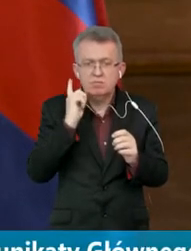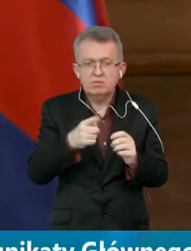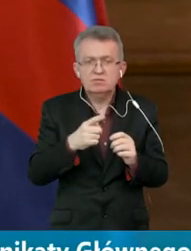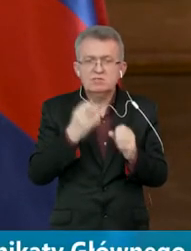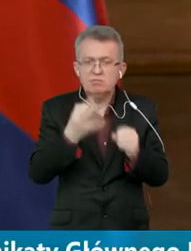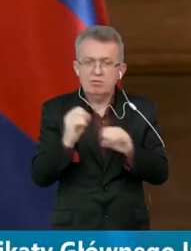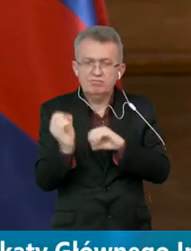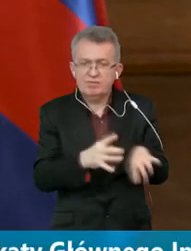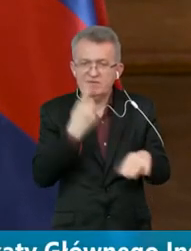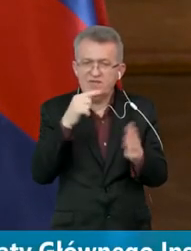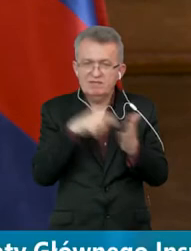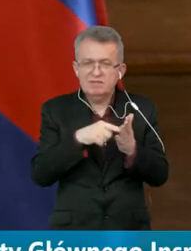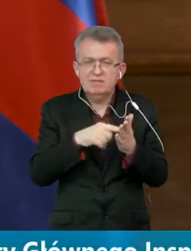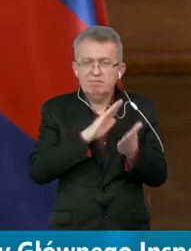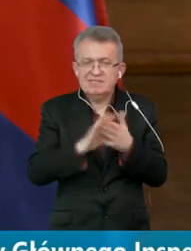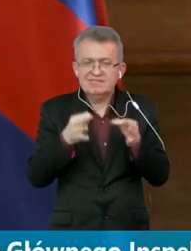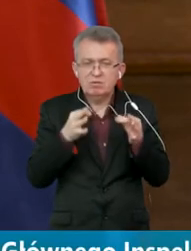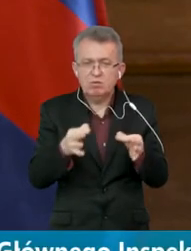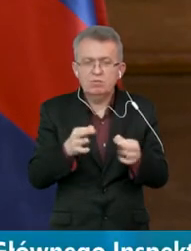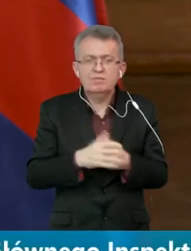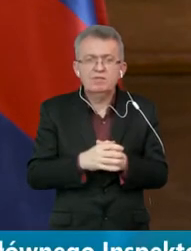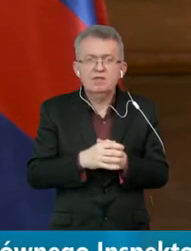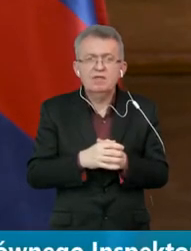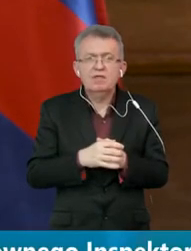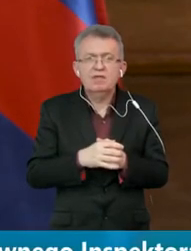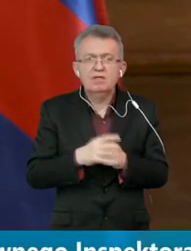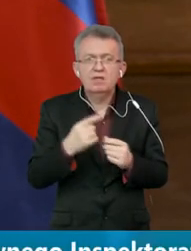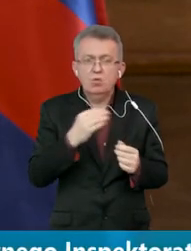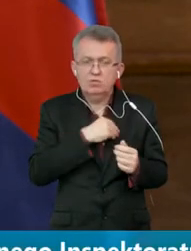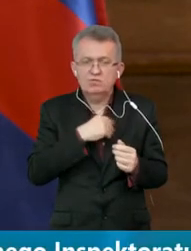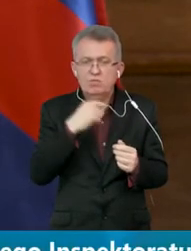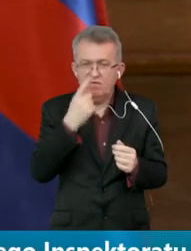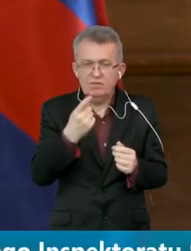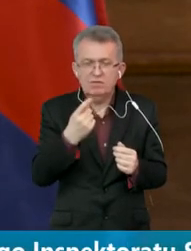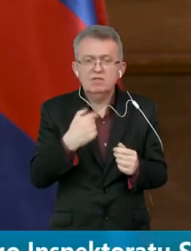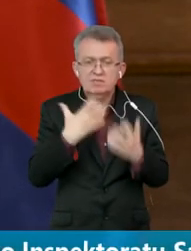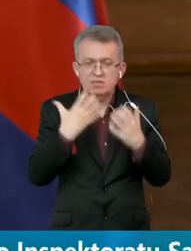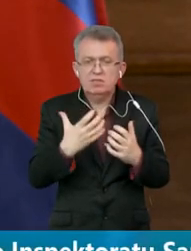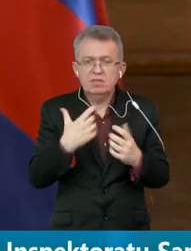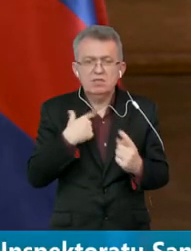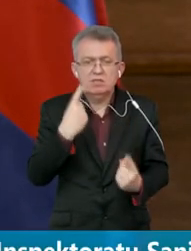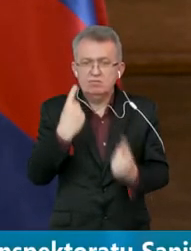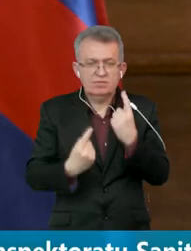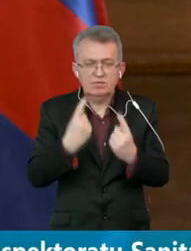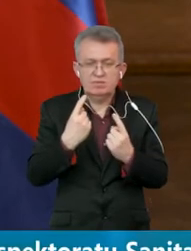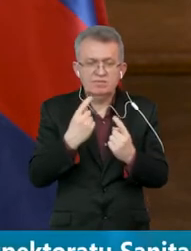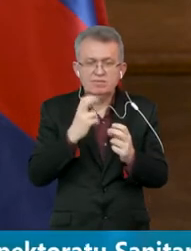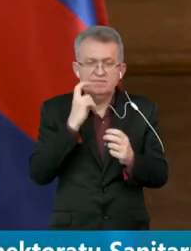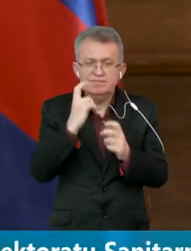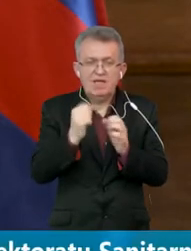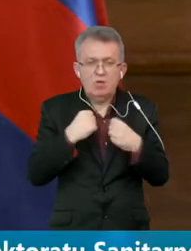pozbyć samochodów z miasta. Panie Michale, uczciwie powiem, że sporadycznie korzystam z